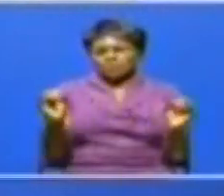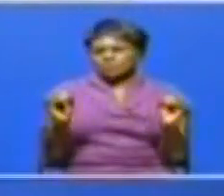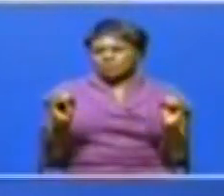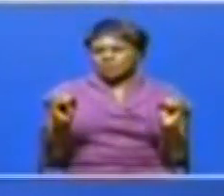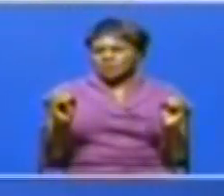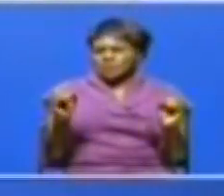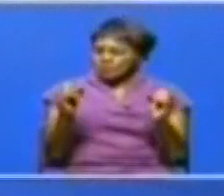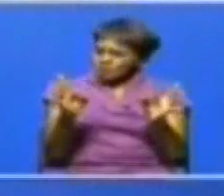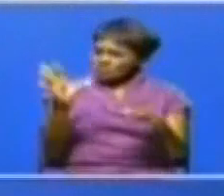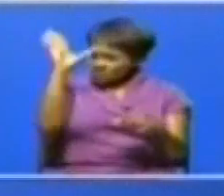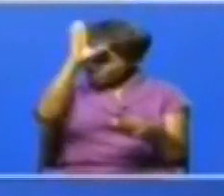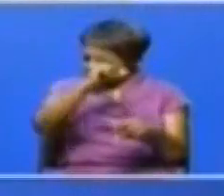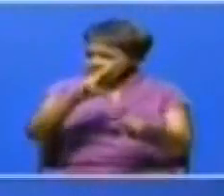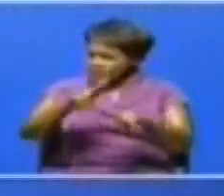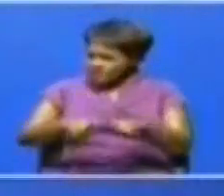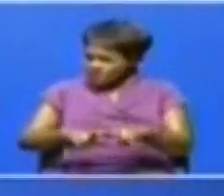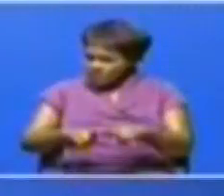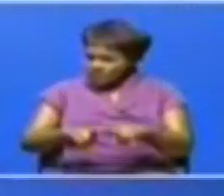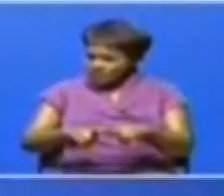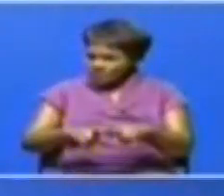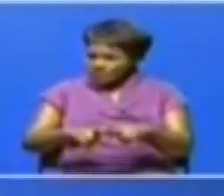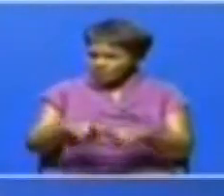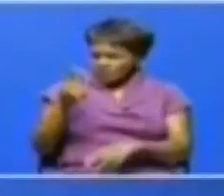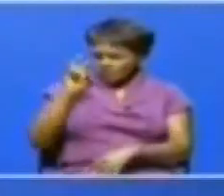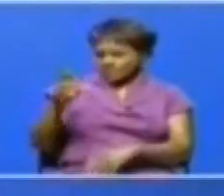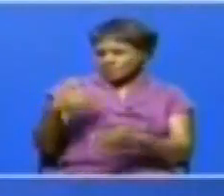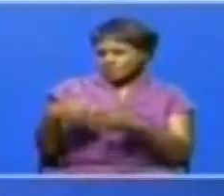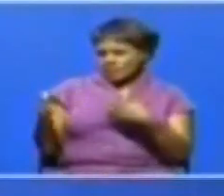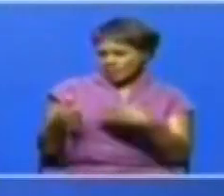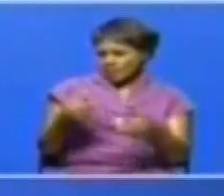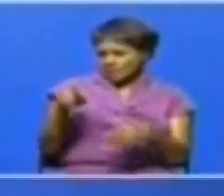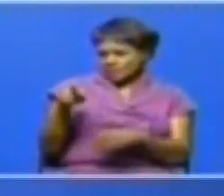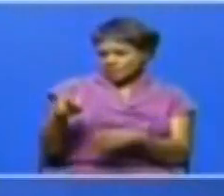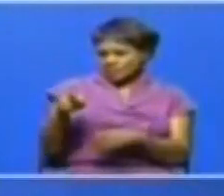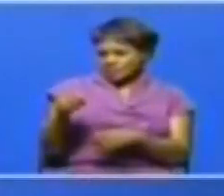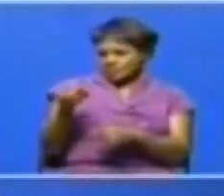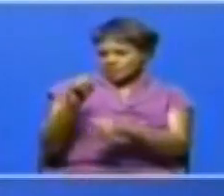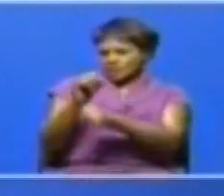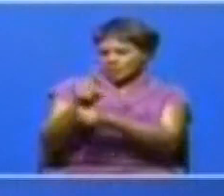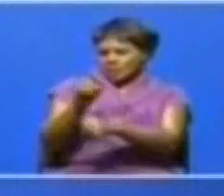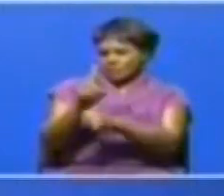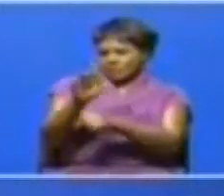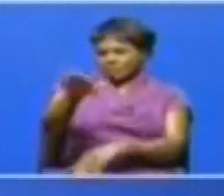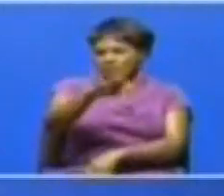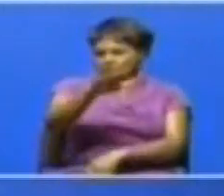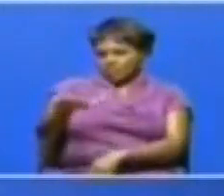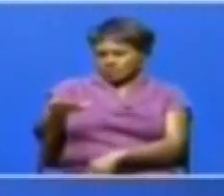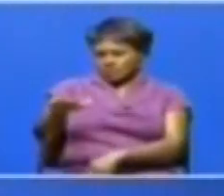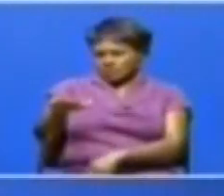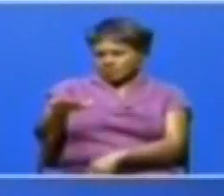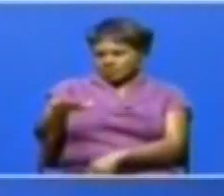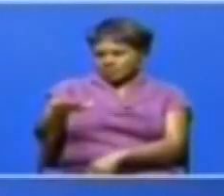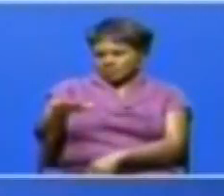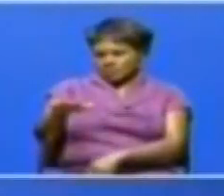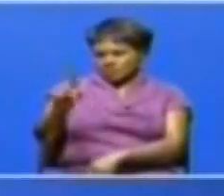waikoza hiyo viti wataunda serikali. Na bado tunaona kuna dalili kwa sababu ulikuwa katika bunge la 11 unajua hili. Naona kuna dalili kwamba